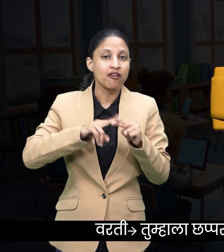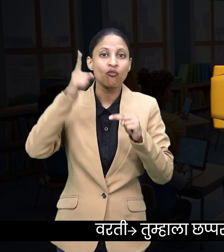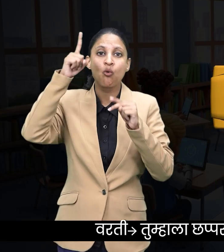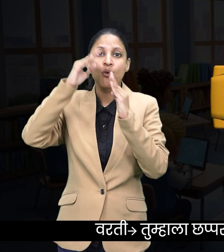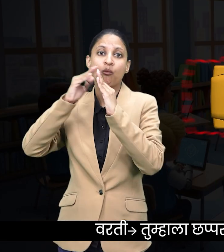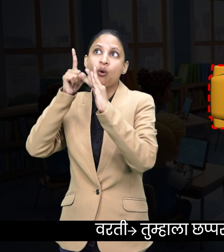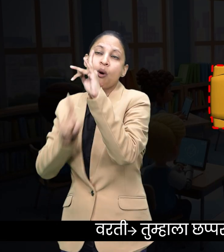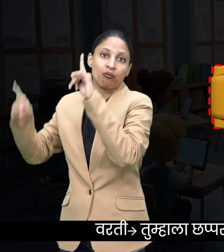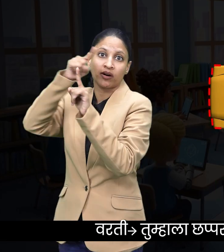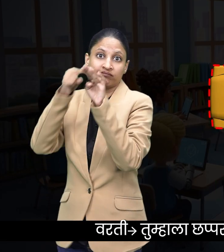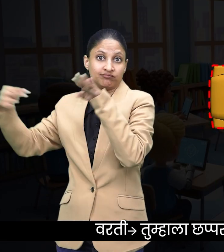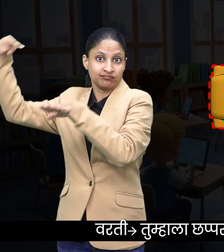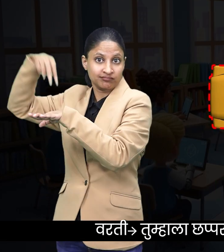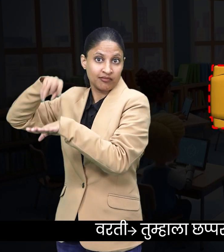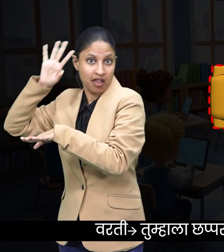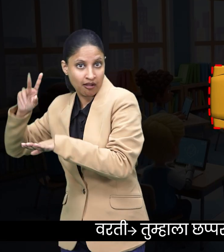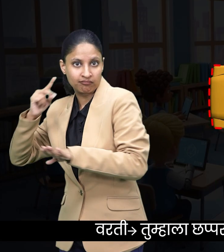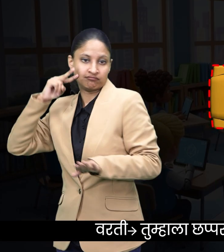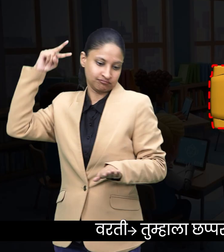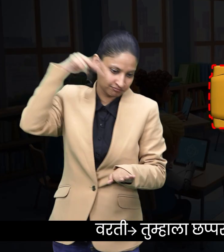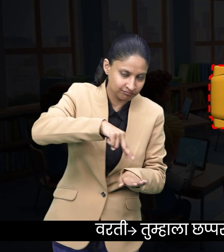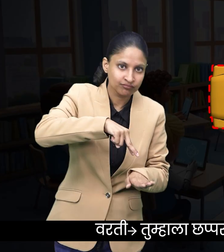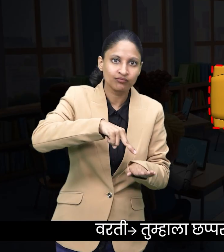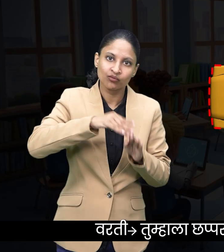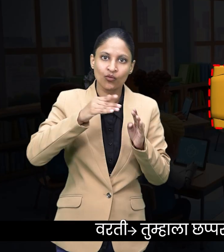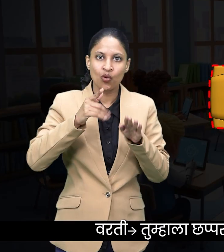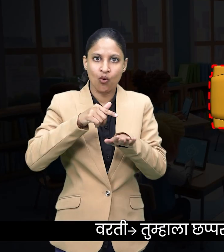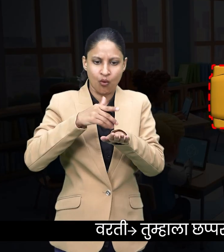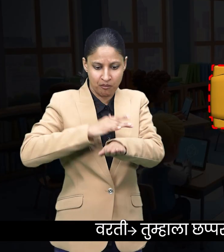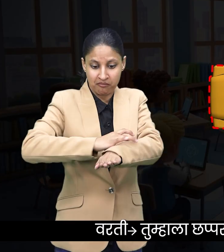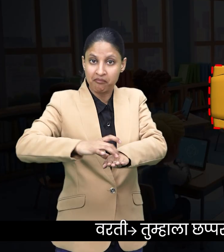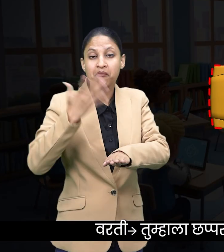वरती तुम्हाला छप्पर दिसते, कदाचित वरून दरवाजे देखील.